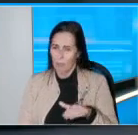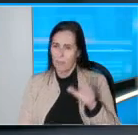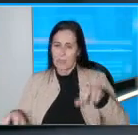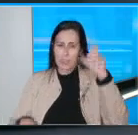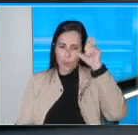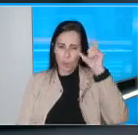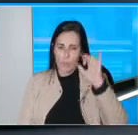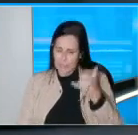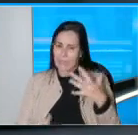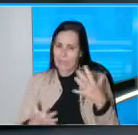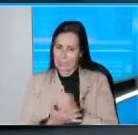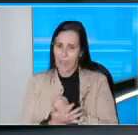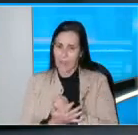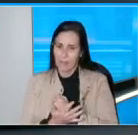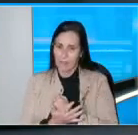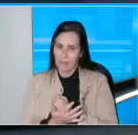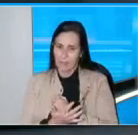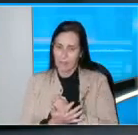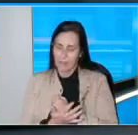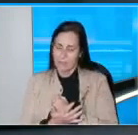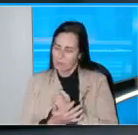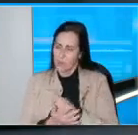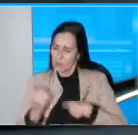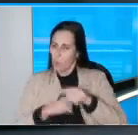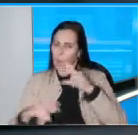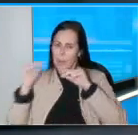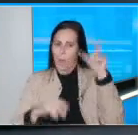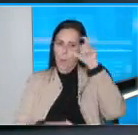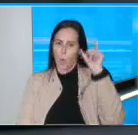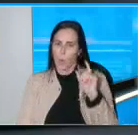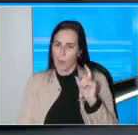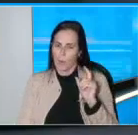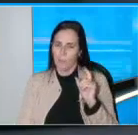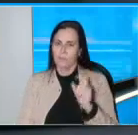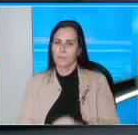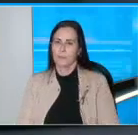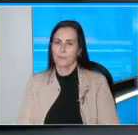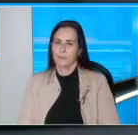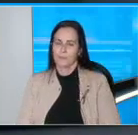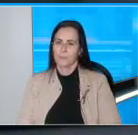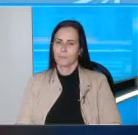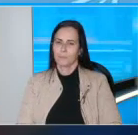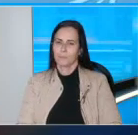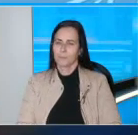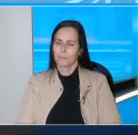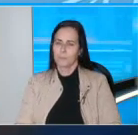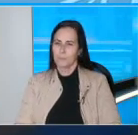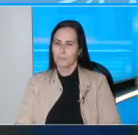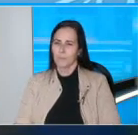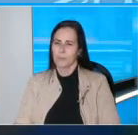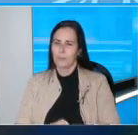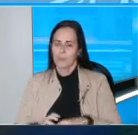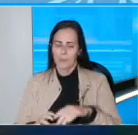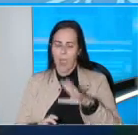שארדואן כן הצליח לשים את טורקיה על המפה, כדי להגיד את זה במילים שאנחנו מכירים. כן,